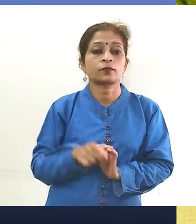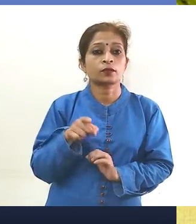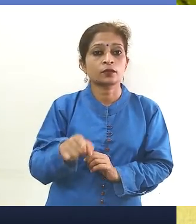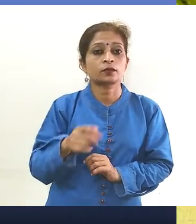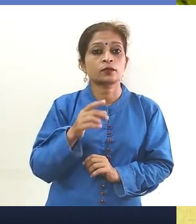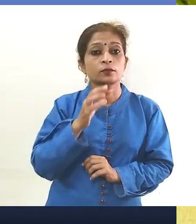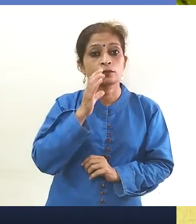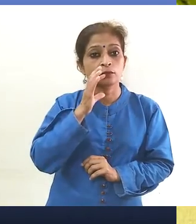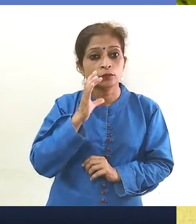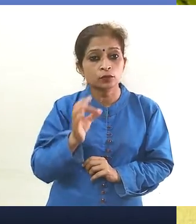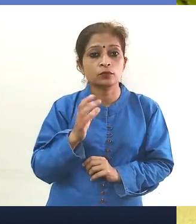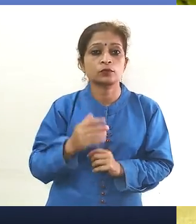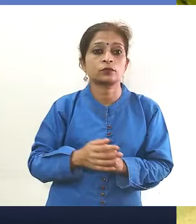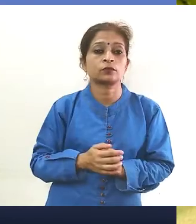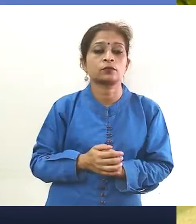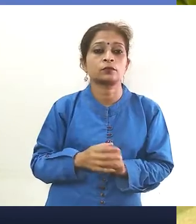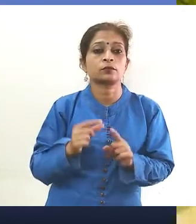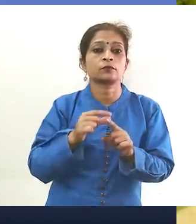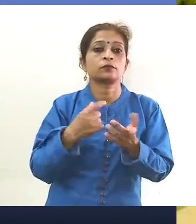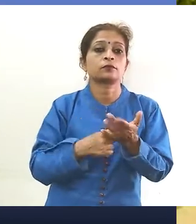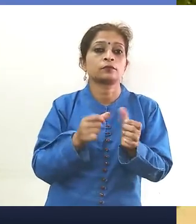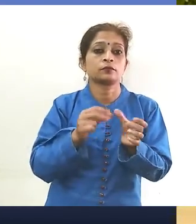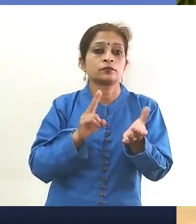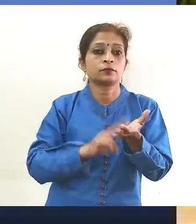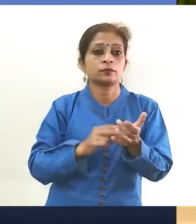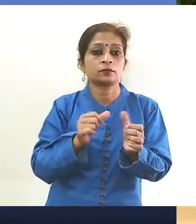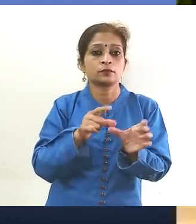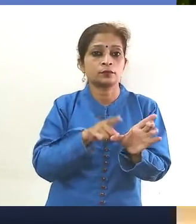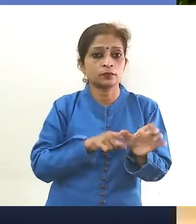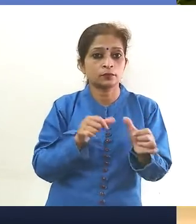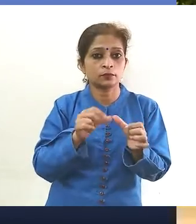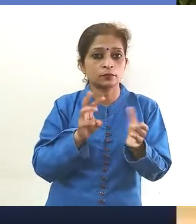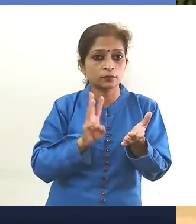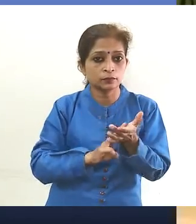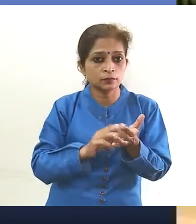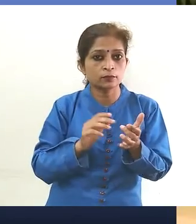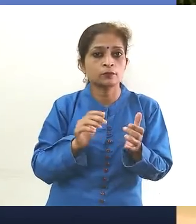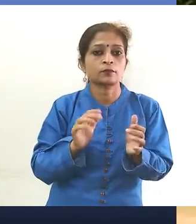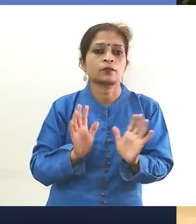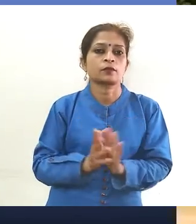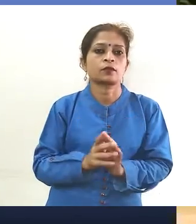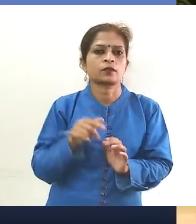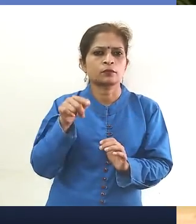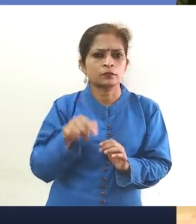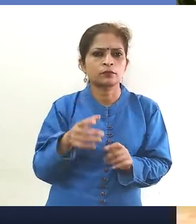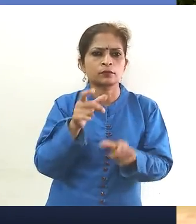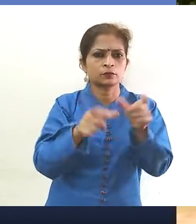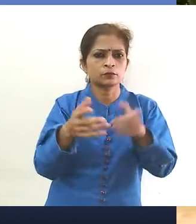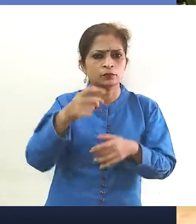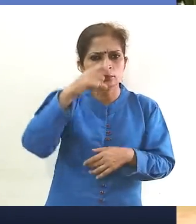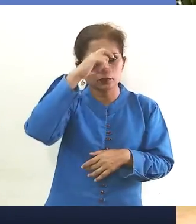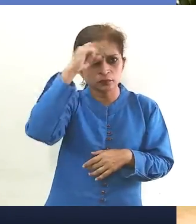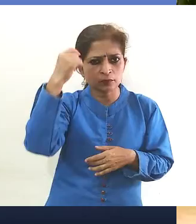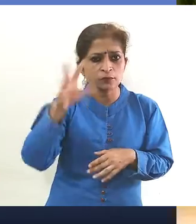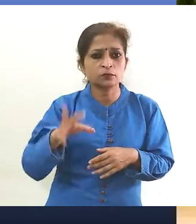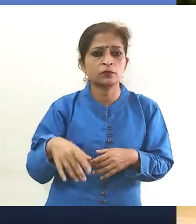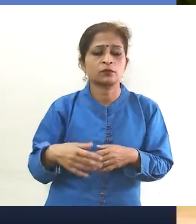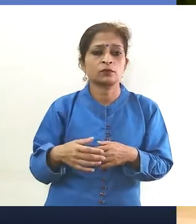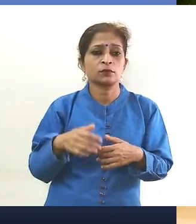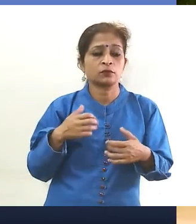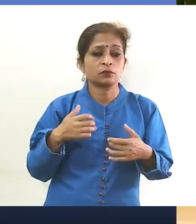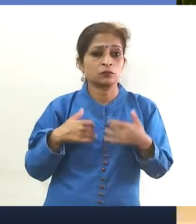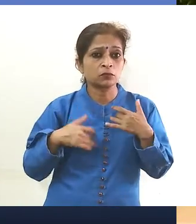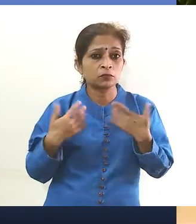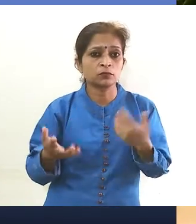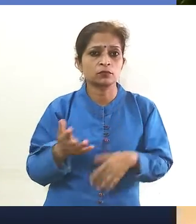ये मुख्य प्राणायाम है सबके लिए, जिनको उच्च रक्तचाप, हृदय रोग हो, बहुत गर्मी लग रही है, एंजाइटी डिप्रेशन है, घबराहट हो रही है, उनके लिए शीतली शीतकारी भी अच्छा है,